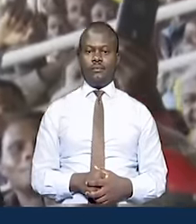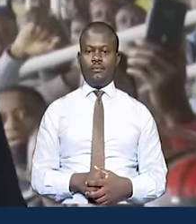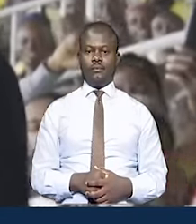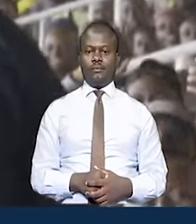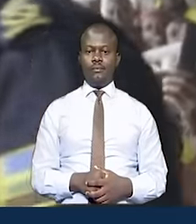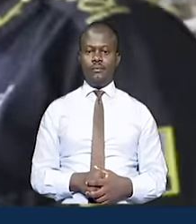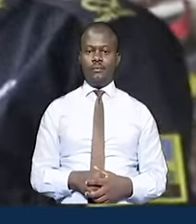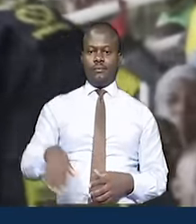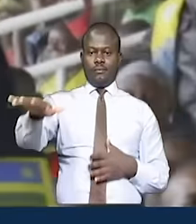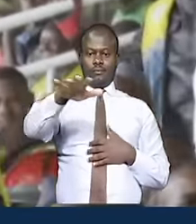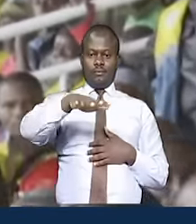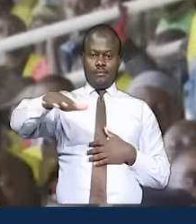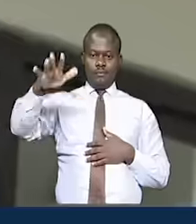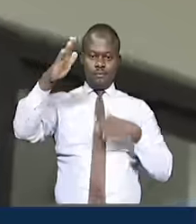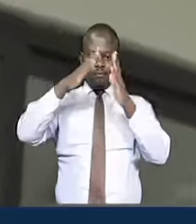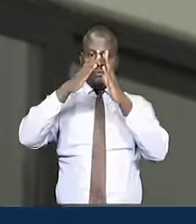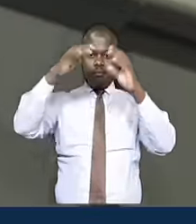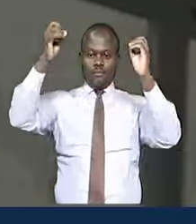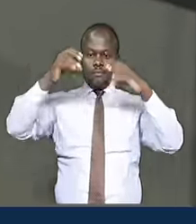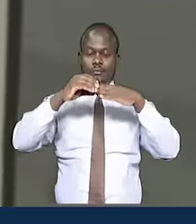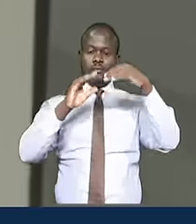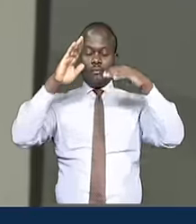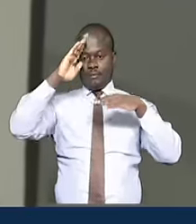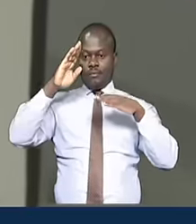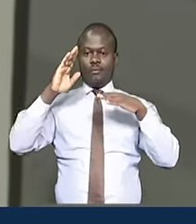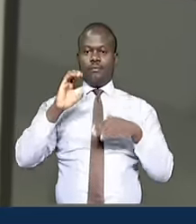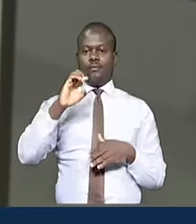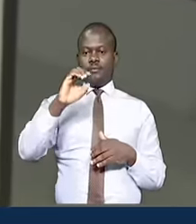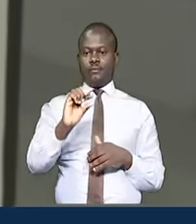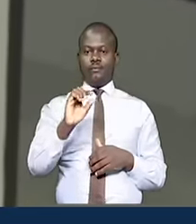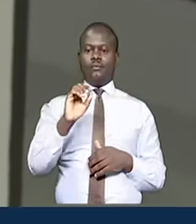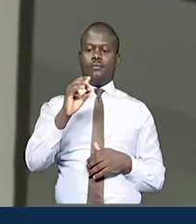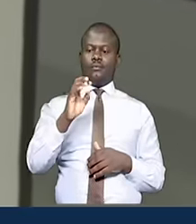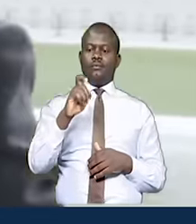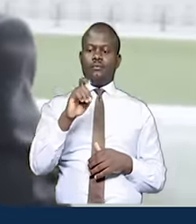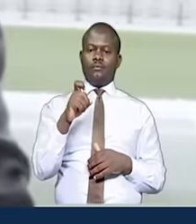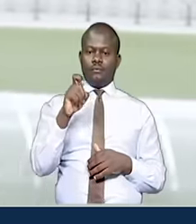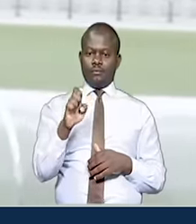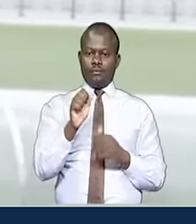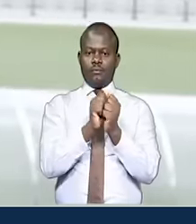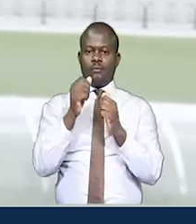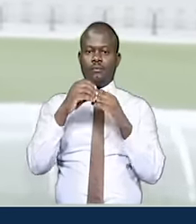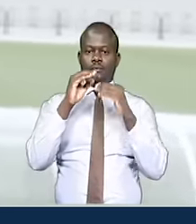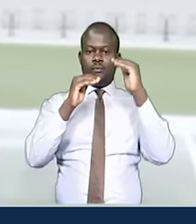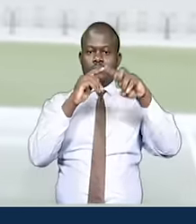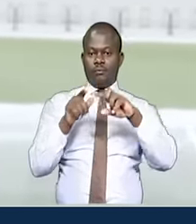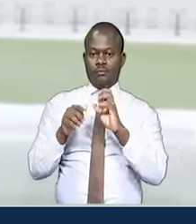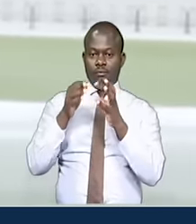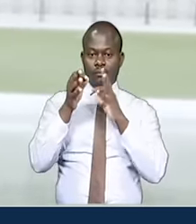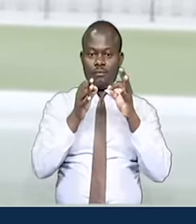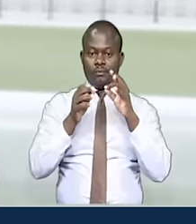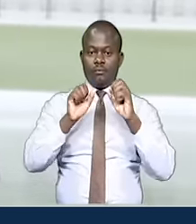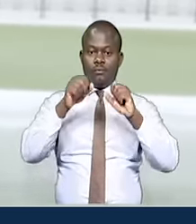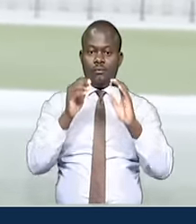kuri Pele Stadium mu mujyi wa Kigali umuyobozi mukuru wa polisi G Felix Namuhoranye n'abandi bayobozi mu nzego zitandukanye basobanura imbaga